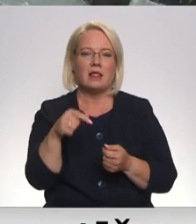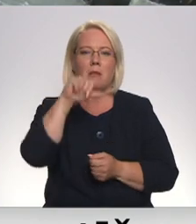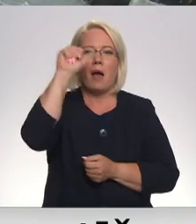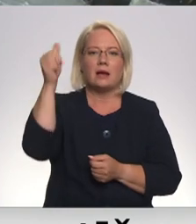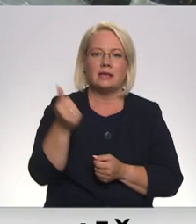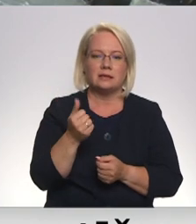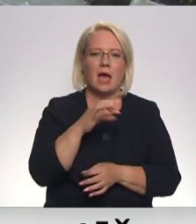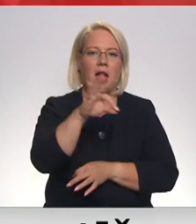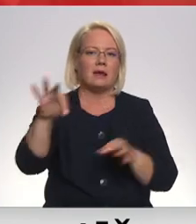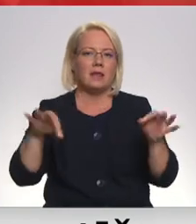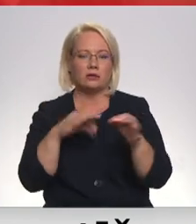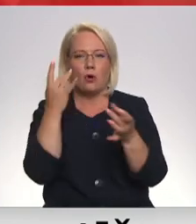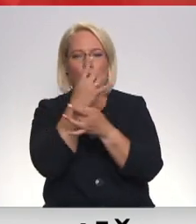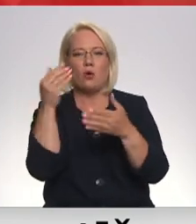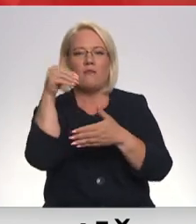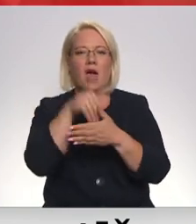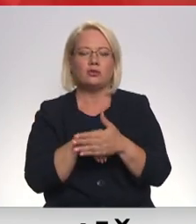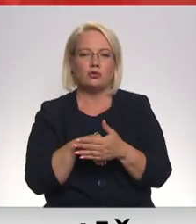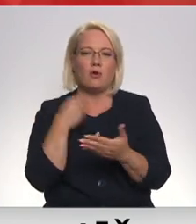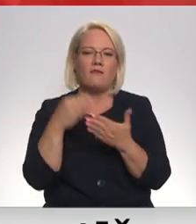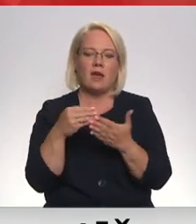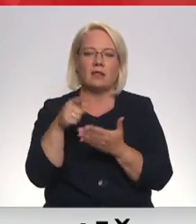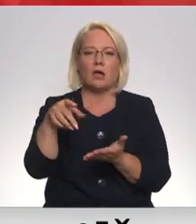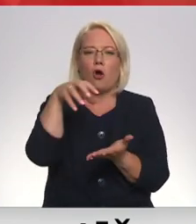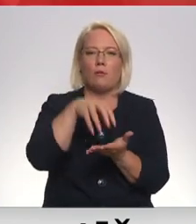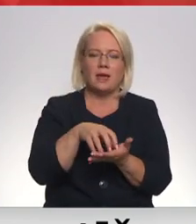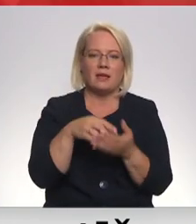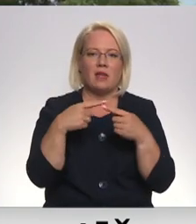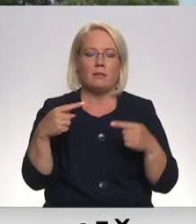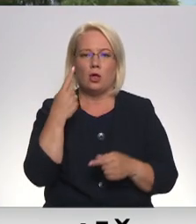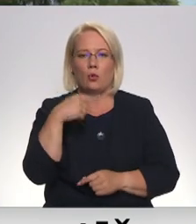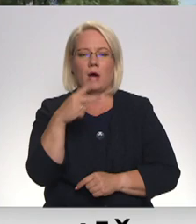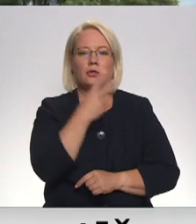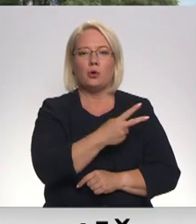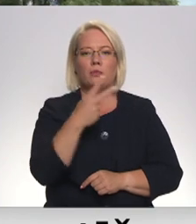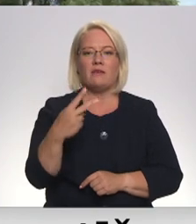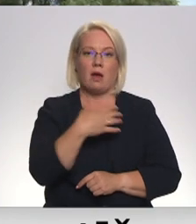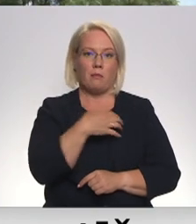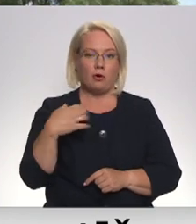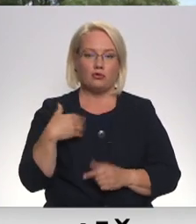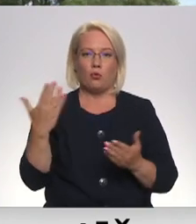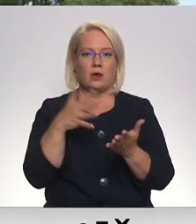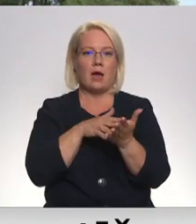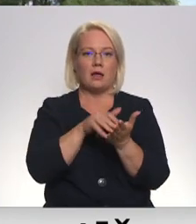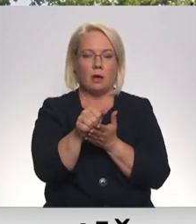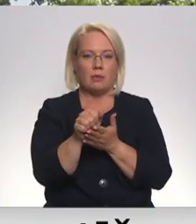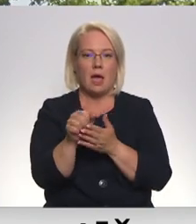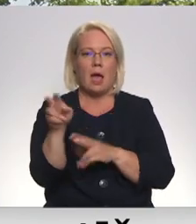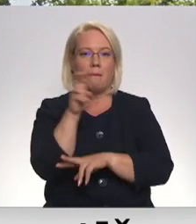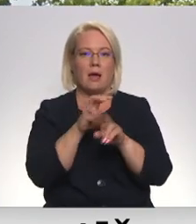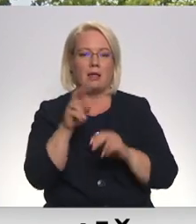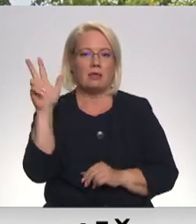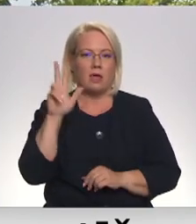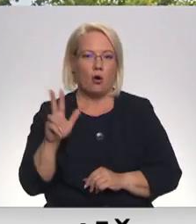un kultūrvēsturisko vērtību šāda veida objektiem vai to elementiem no 22 pašvaldībām, kur tos jādemontē, meklē arī